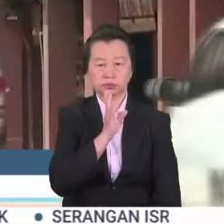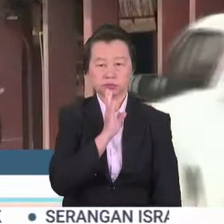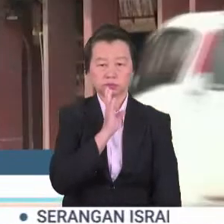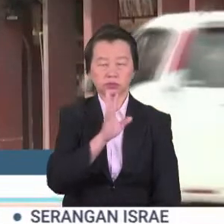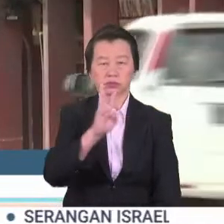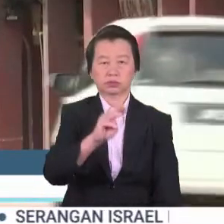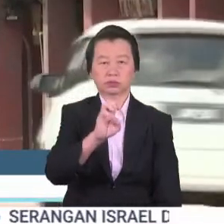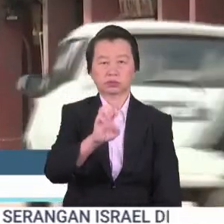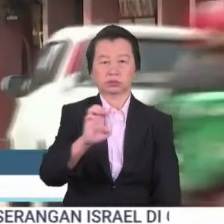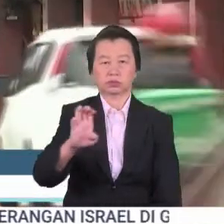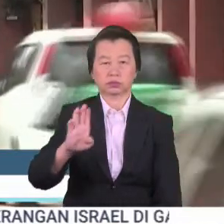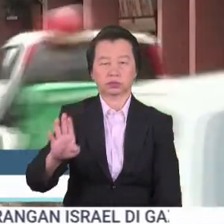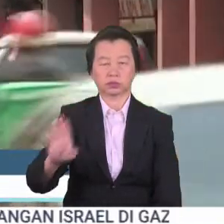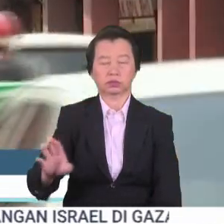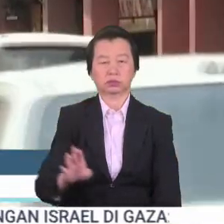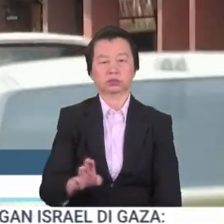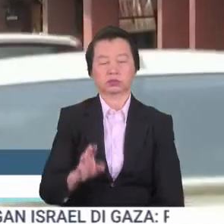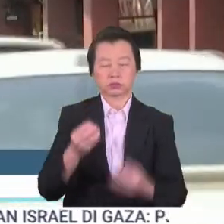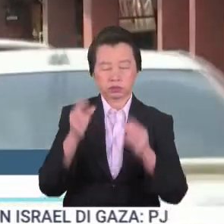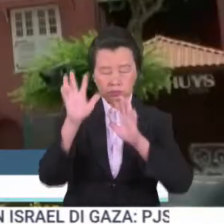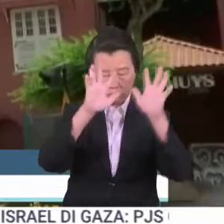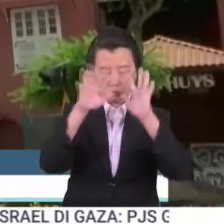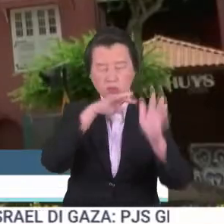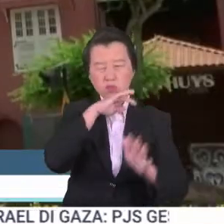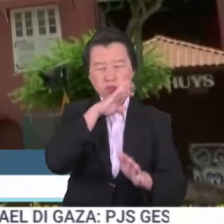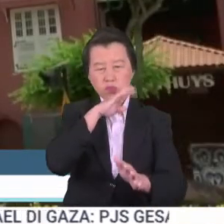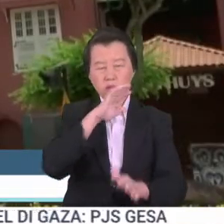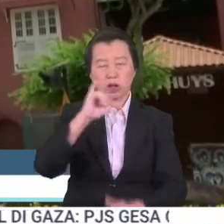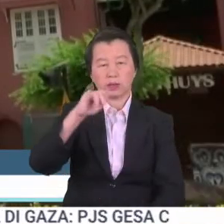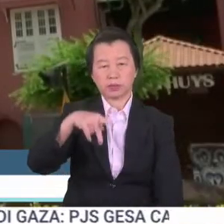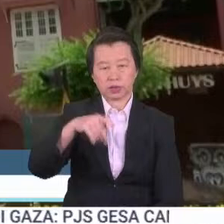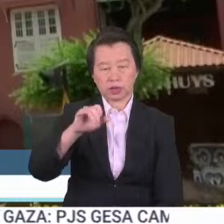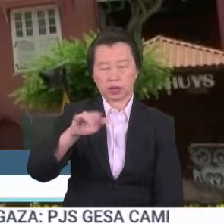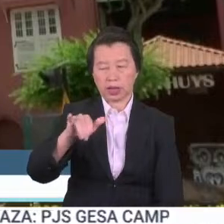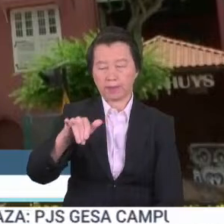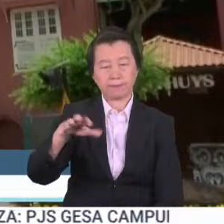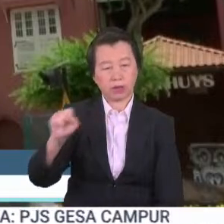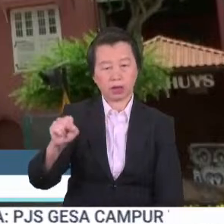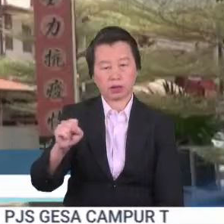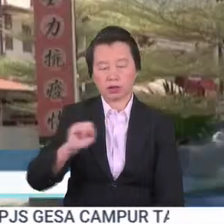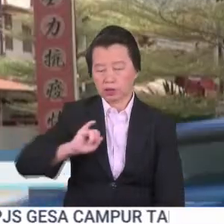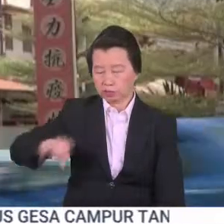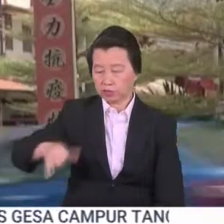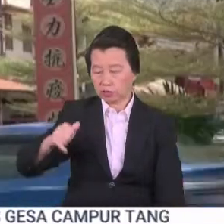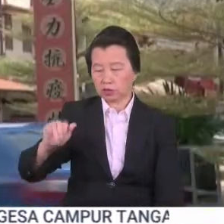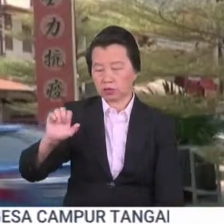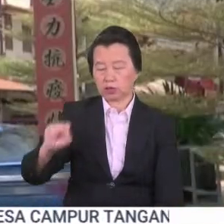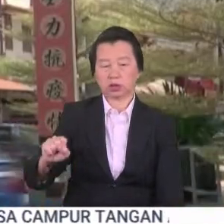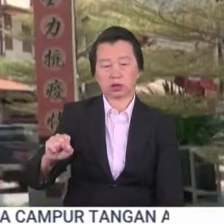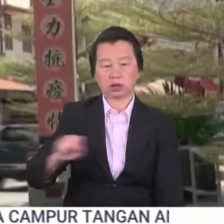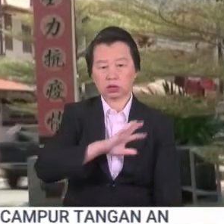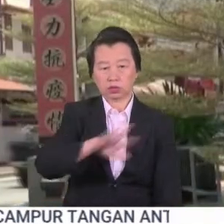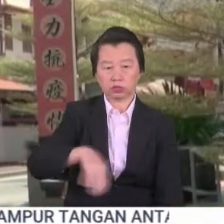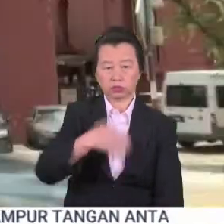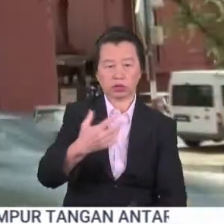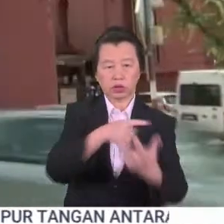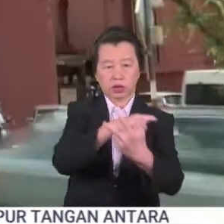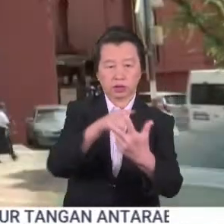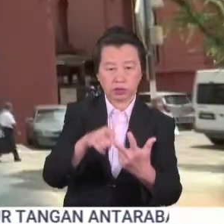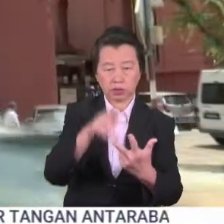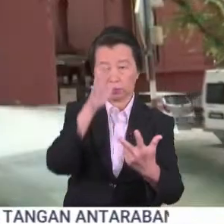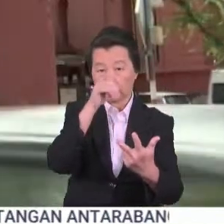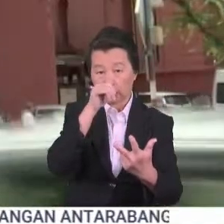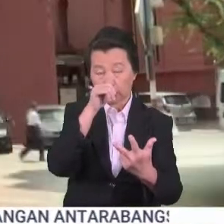akar urusan indeks pencemaran udara Malaysia apims jabatan alam sekitar JS semua tiga stesen di